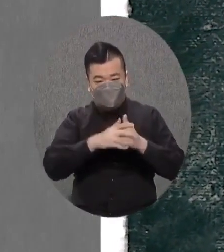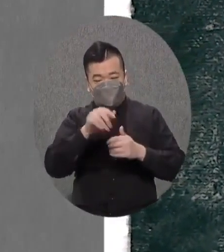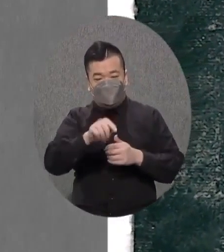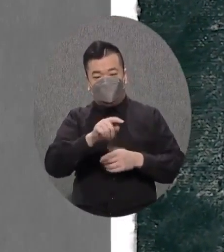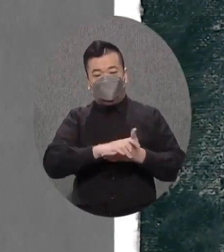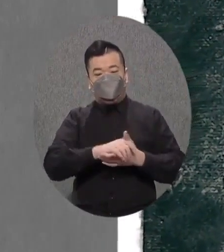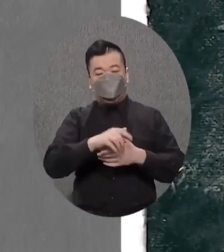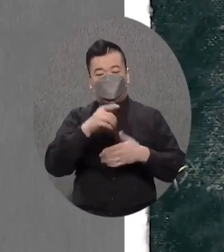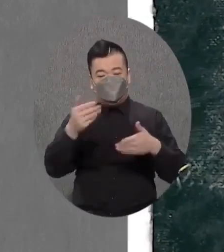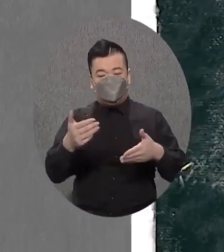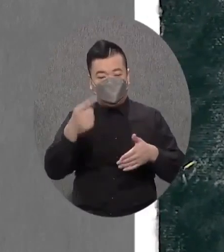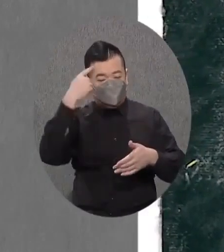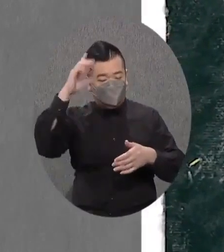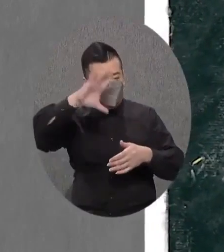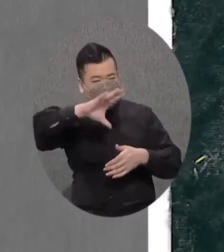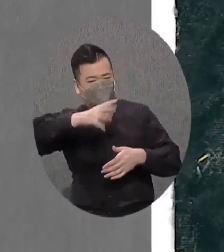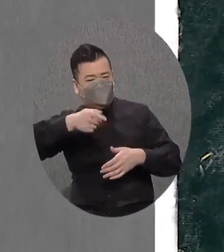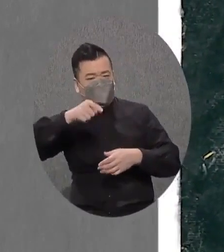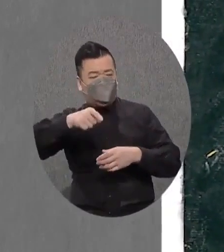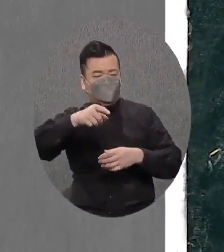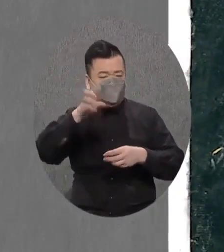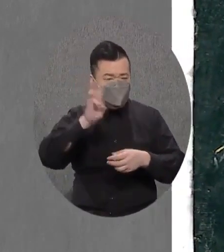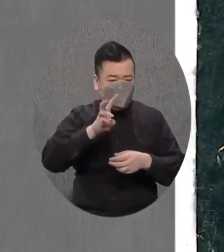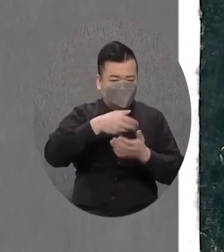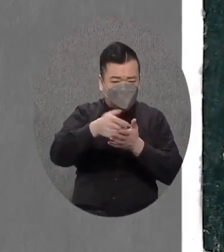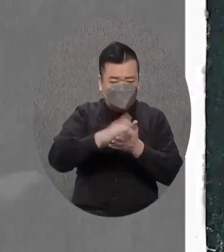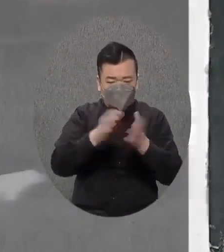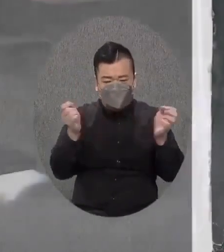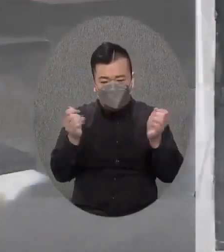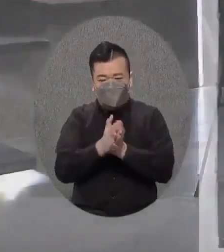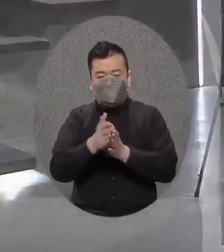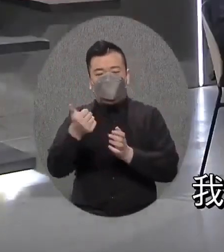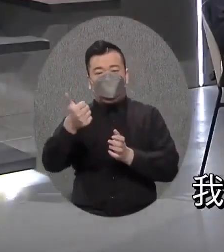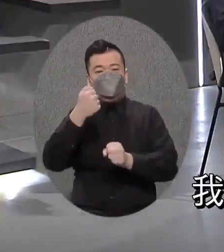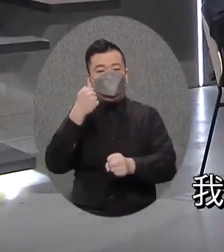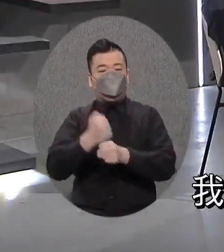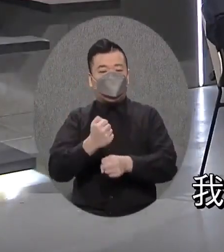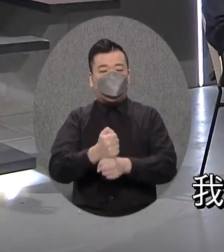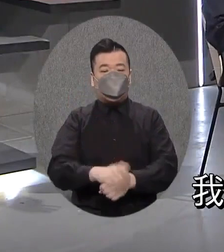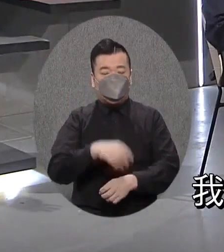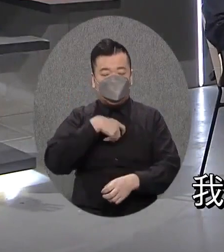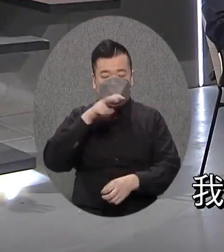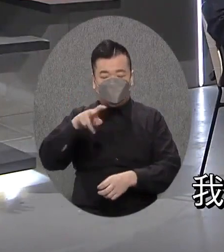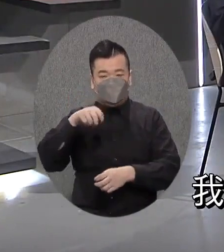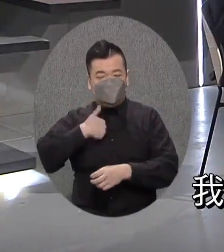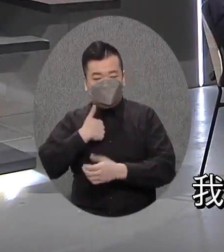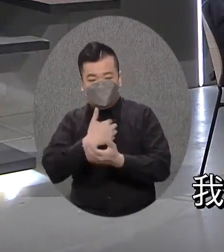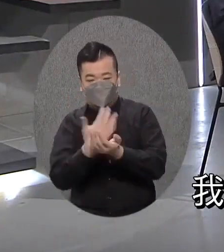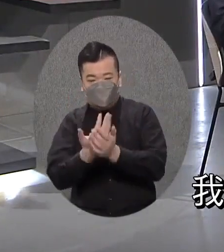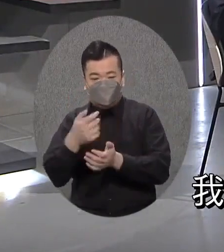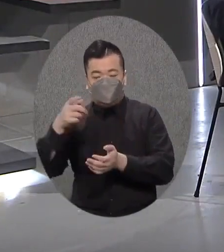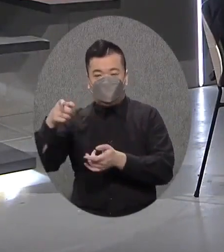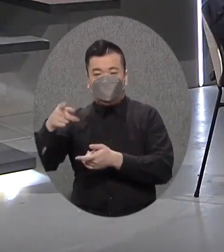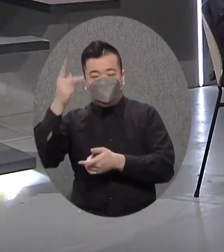嘅現代抽象同埋依個傳統水墨咧，係互相去結合嚟做創作嘅。 我哋睇咗韓志芬老師啦，即係張毅老